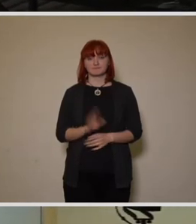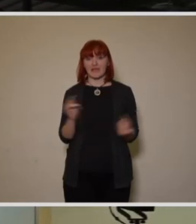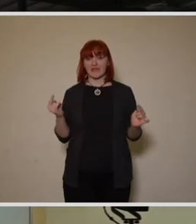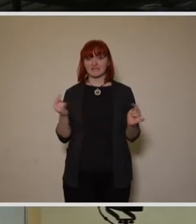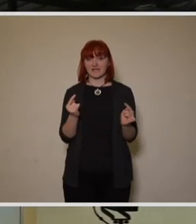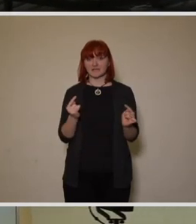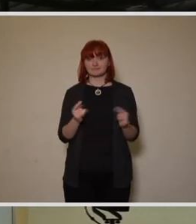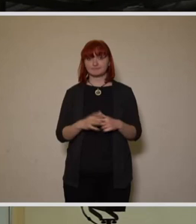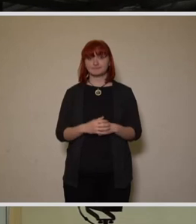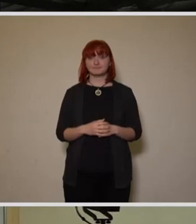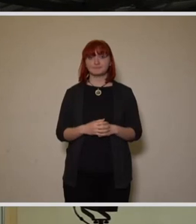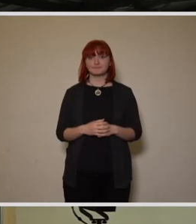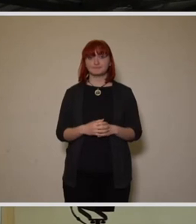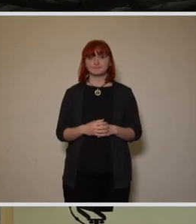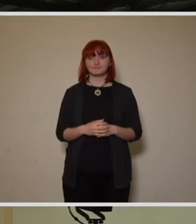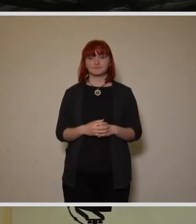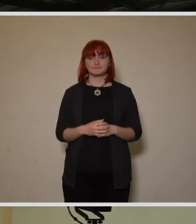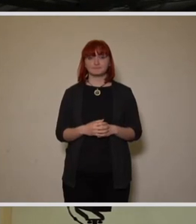Gegenstimmen?